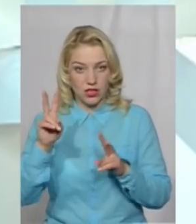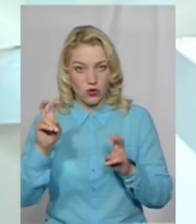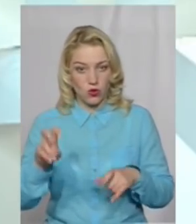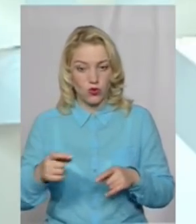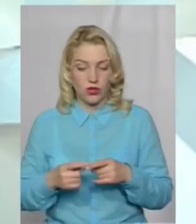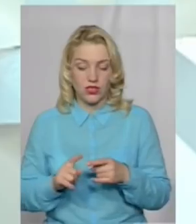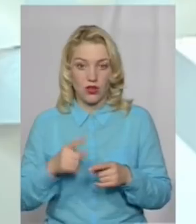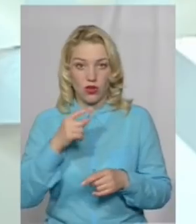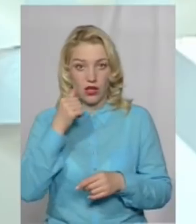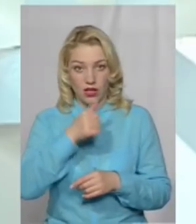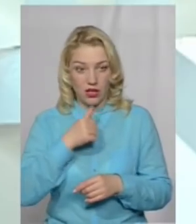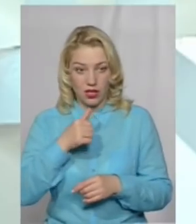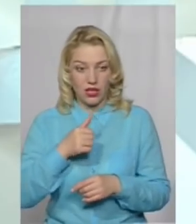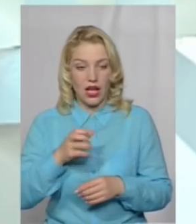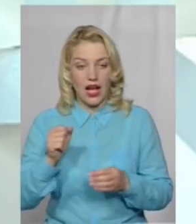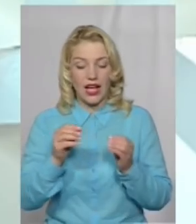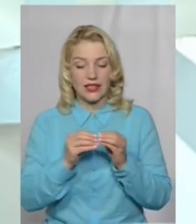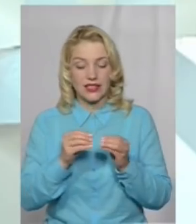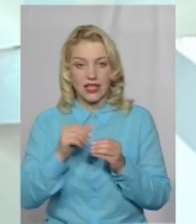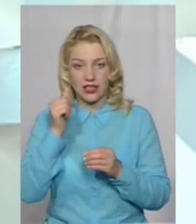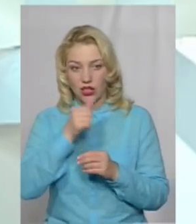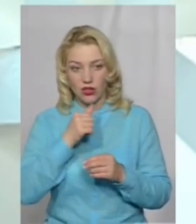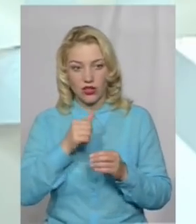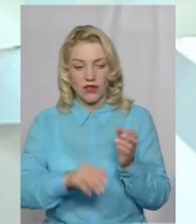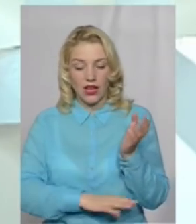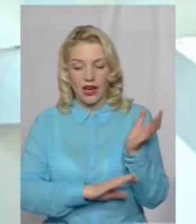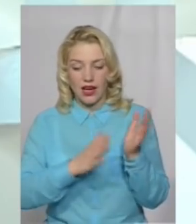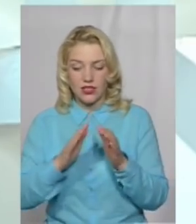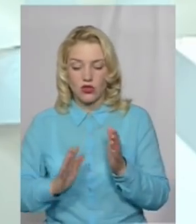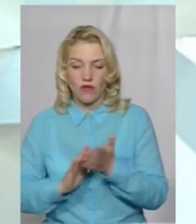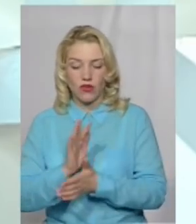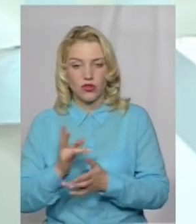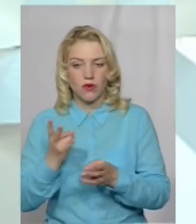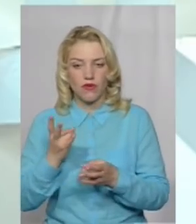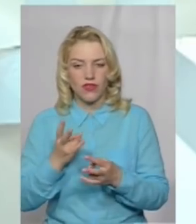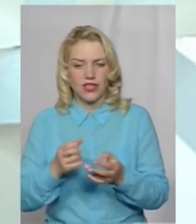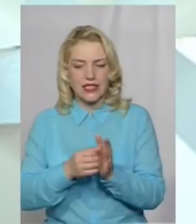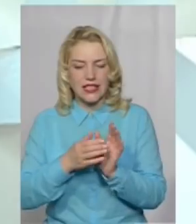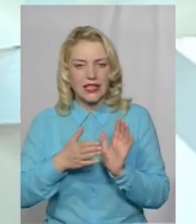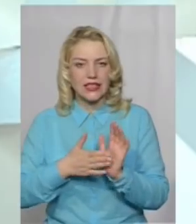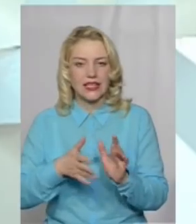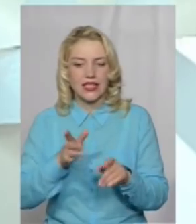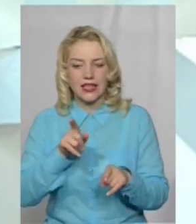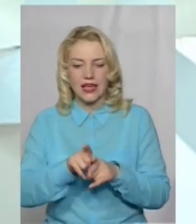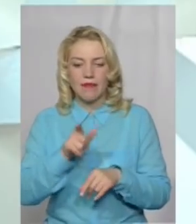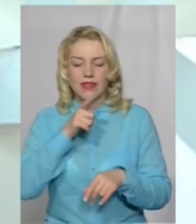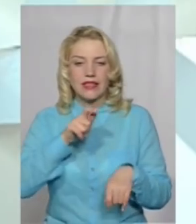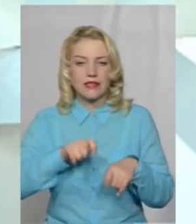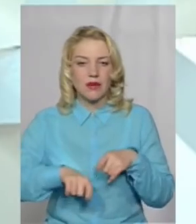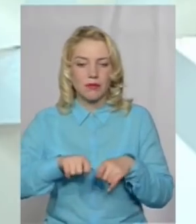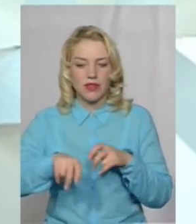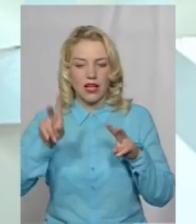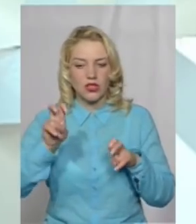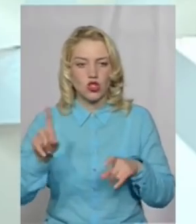– це один рік, так? А десятки років лісовирощування, ми сьогодні повинні закладати такі експериментальні культури для того,